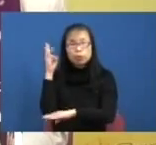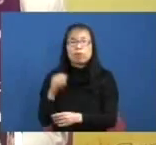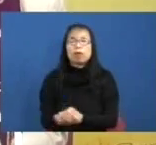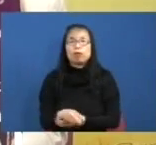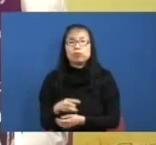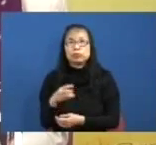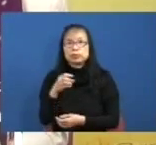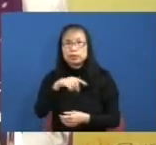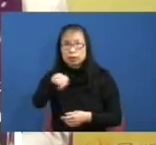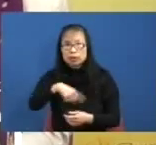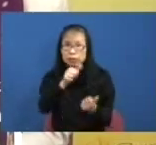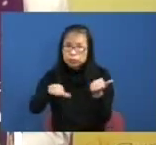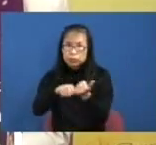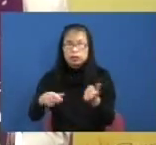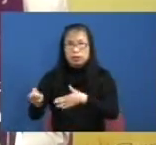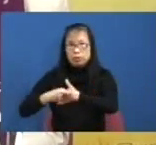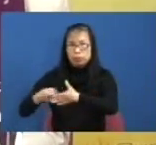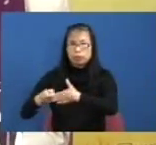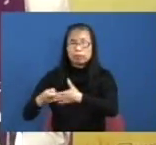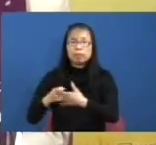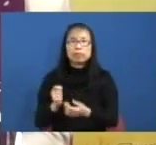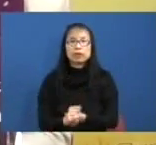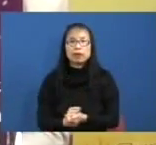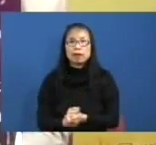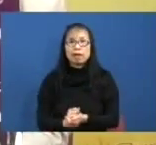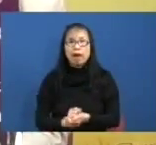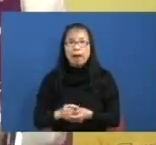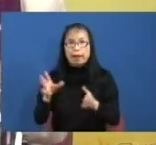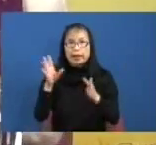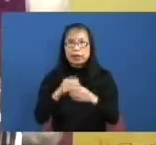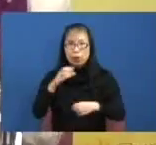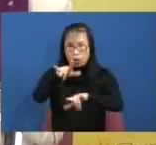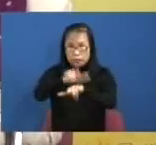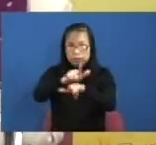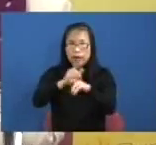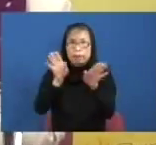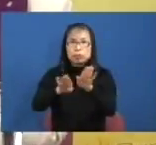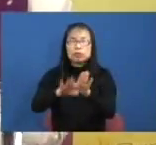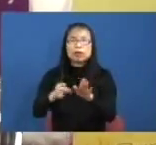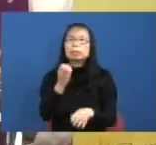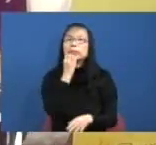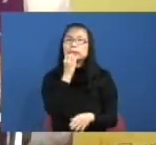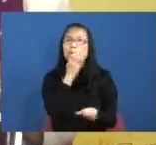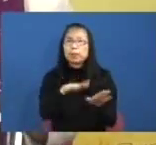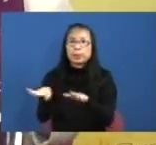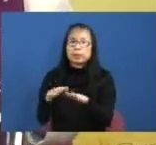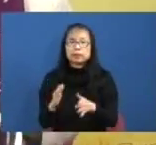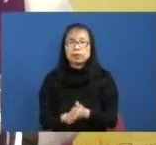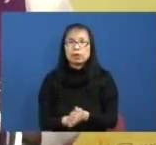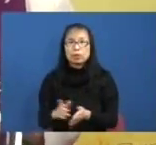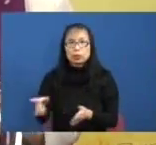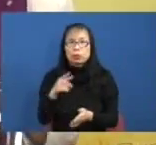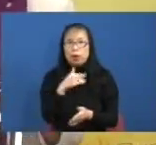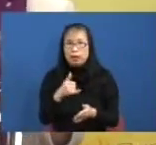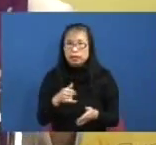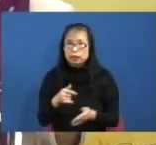質咧，如果最近咧，塔門咧，同埋呢個東平洲咧，實質如果喺行政區嚟